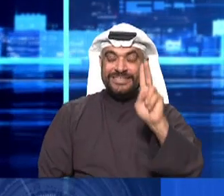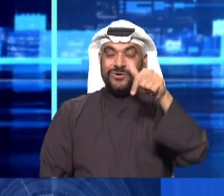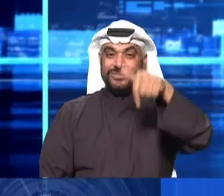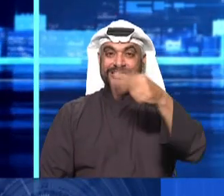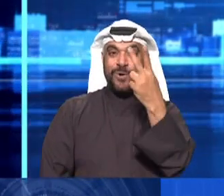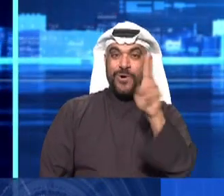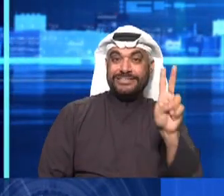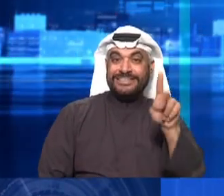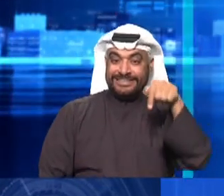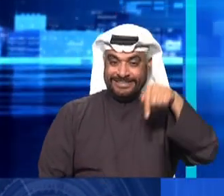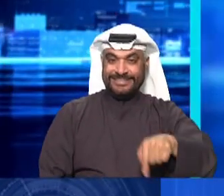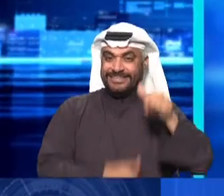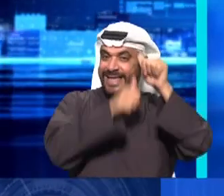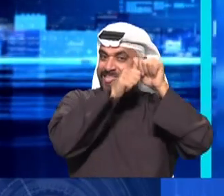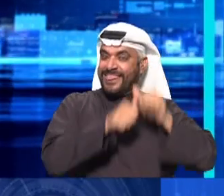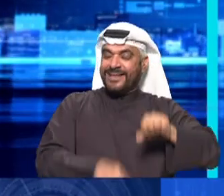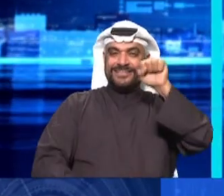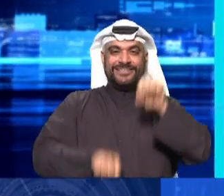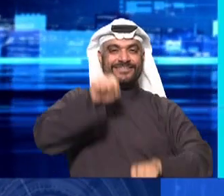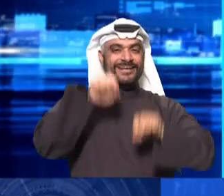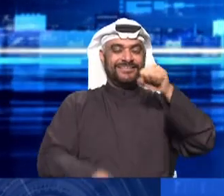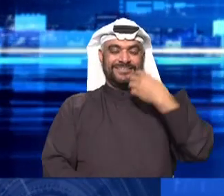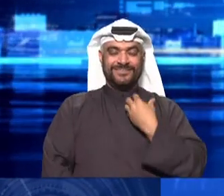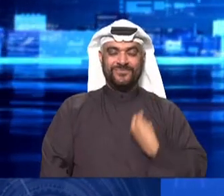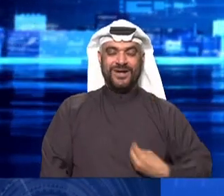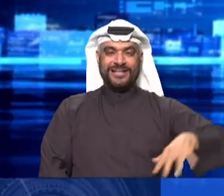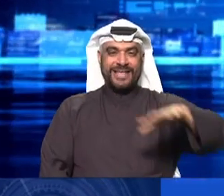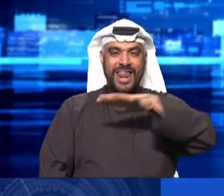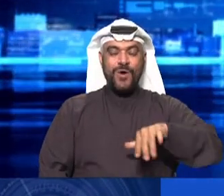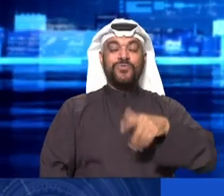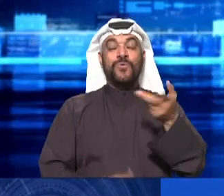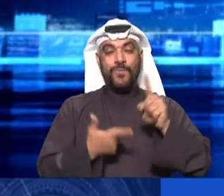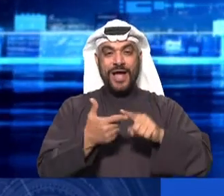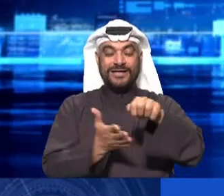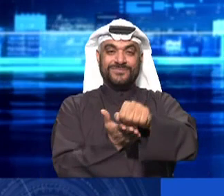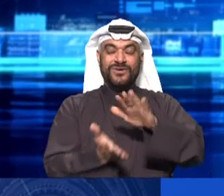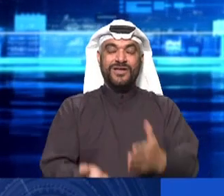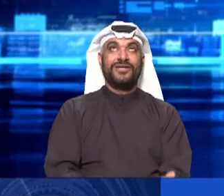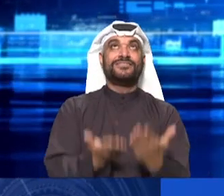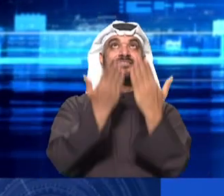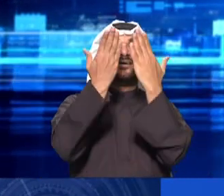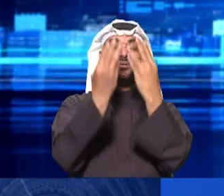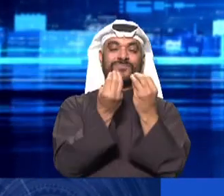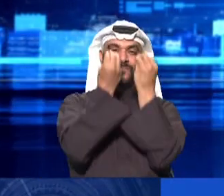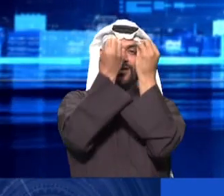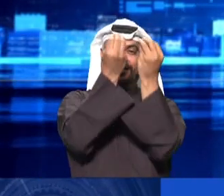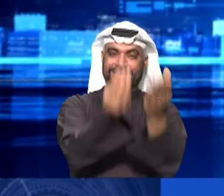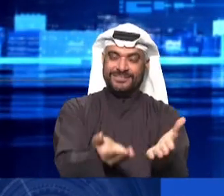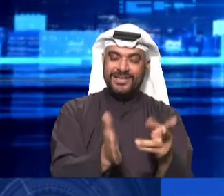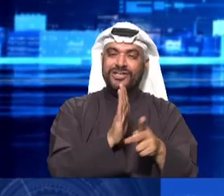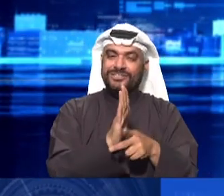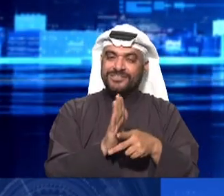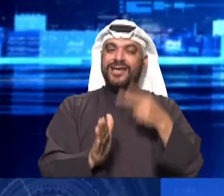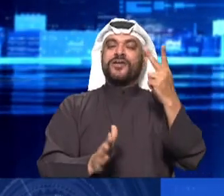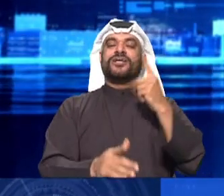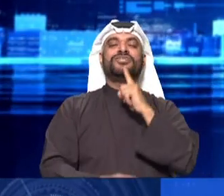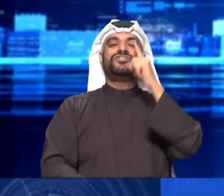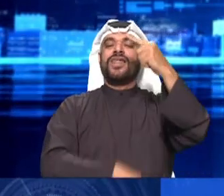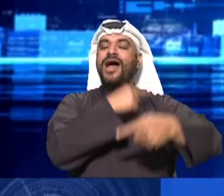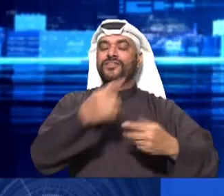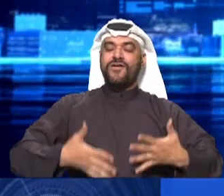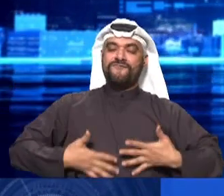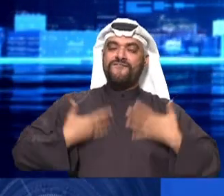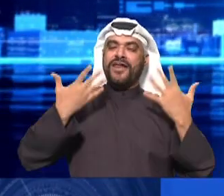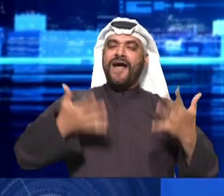الوطني لدولة الكويت وذكرى يوم التحرير 30، سائلا الله العلي القدير أن يعيد هاتين المناسبتين على